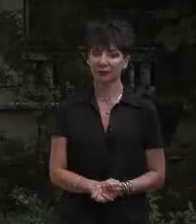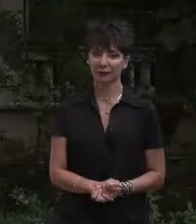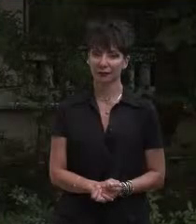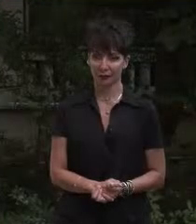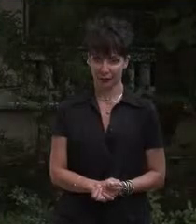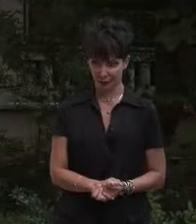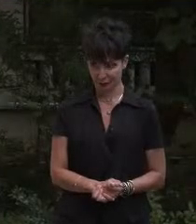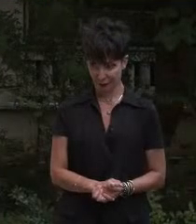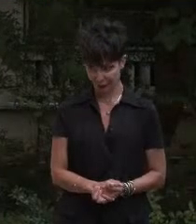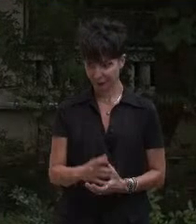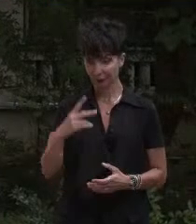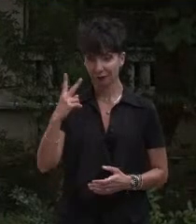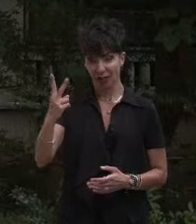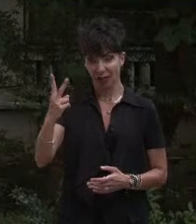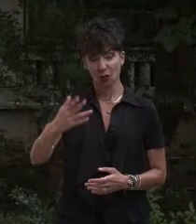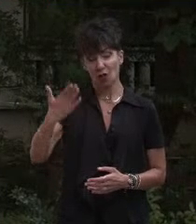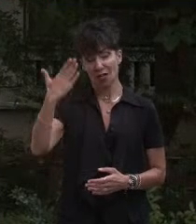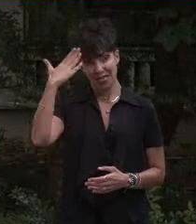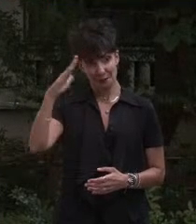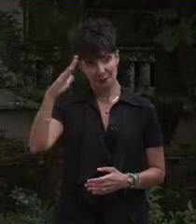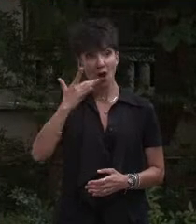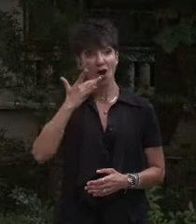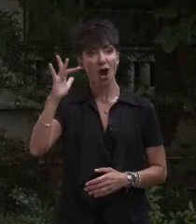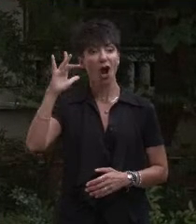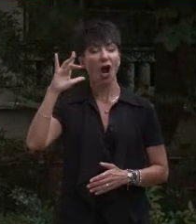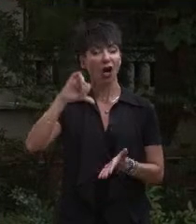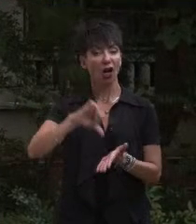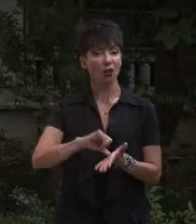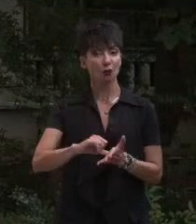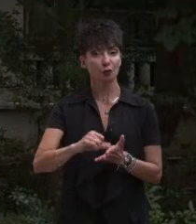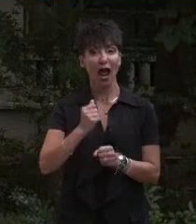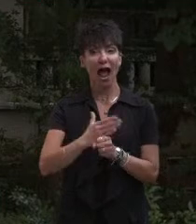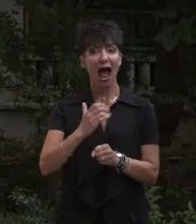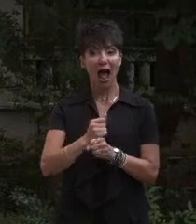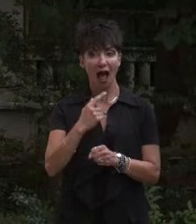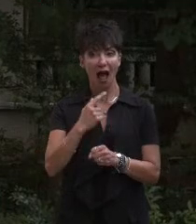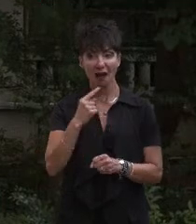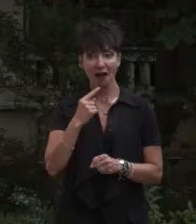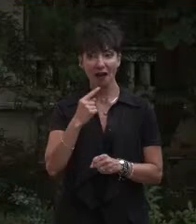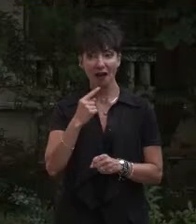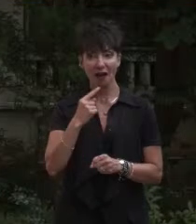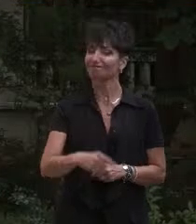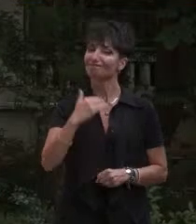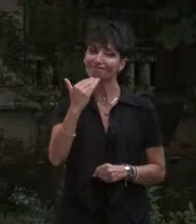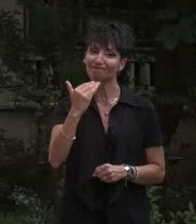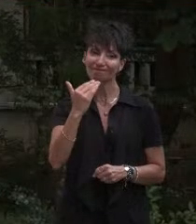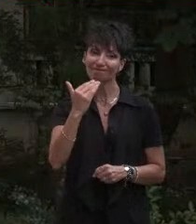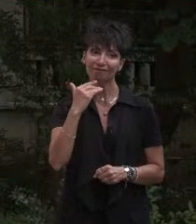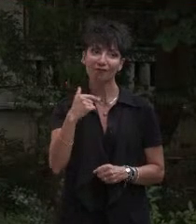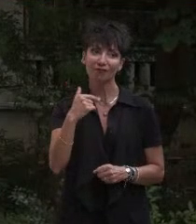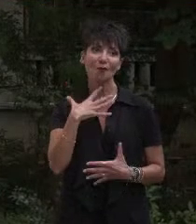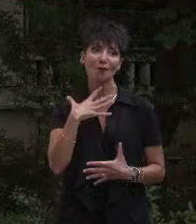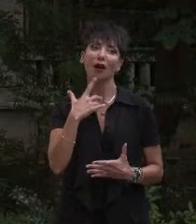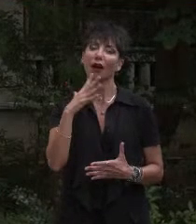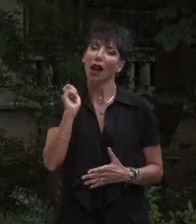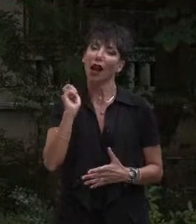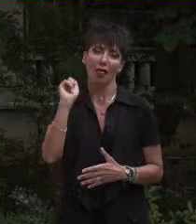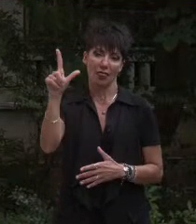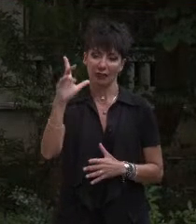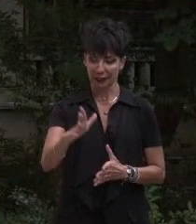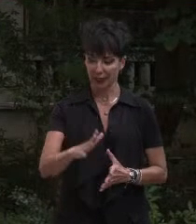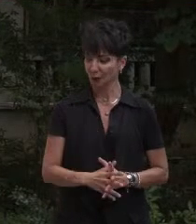Έπαινο παίρνει και από το 2ο Γυμνάσιο Χρυσούπολης Καβάλας η Χίκα Ελιώνα, η οποία δυστυχώς λόγω συνθηκών πανδημίας δεν μπορεί να είναι εδώ και θα τις